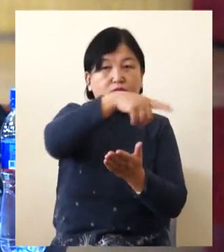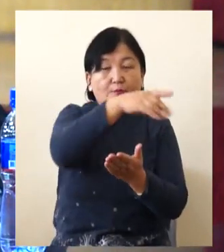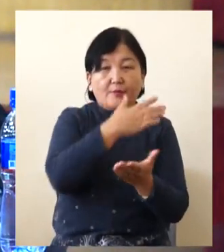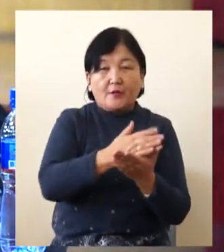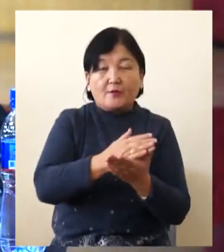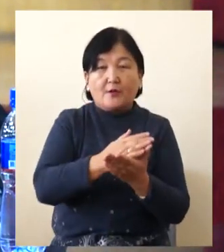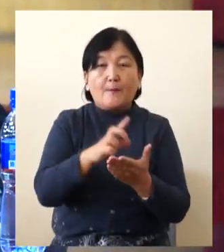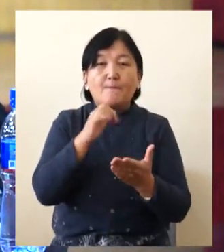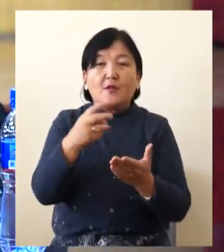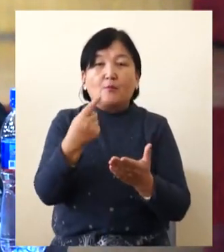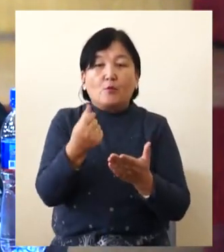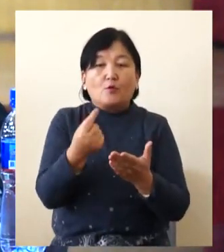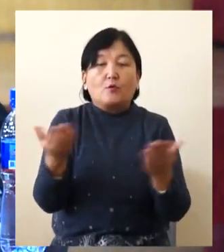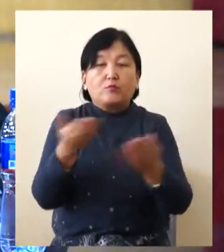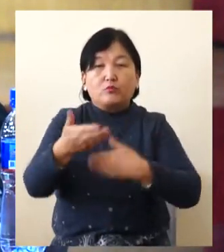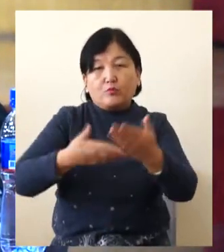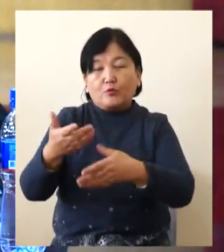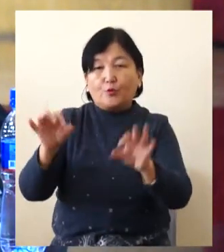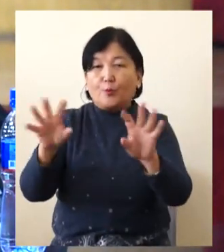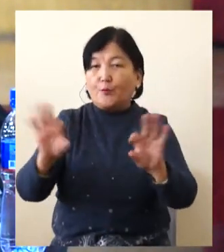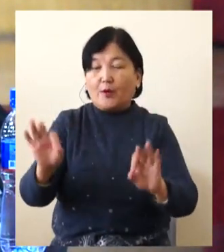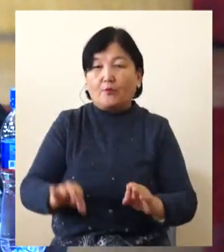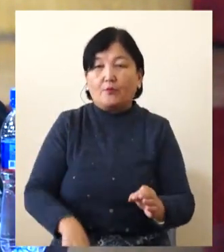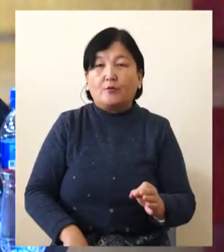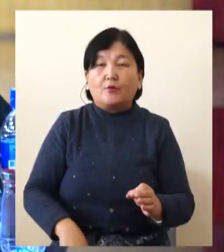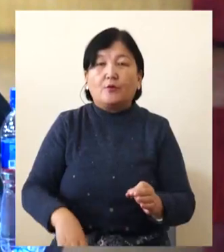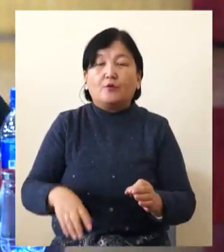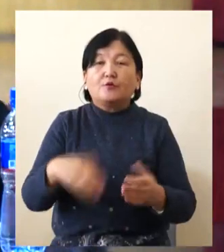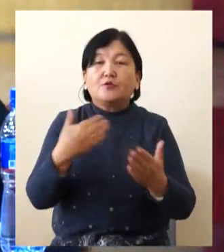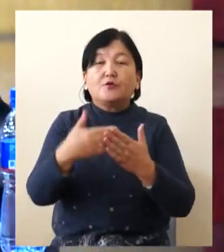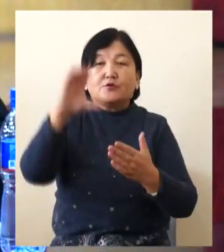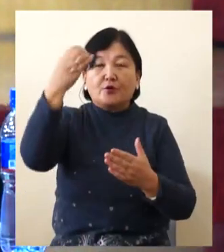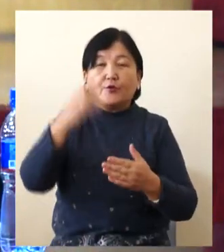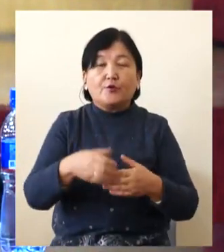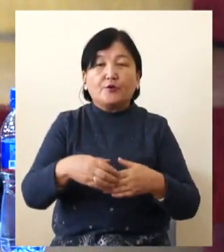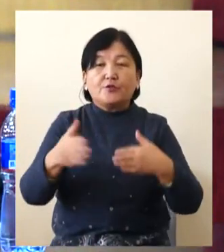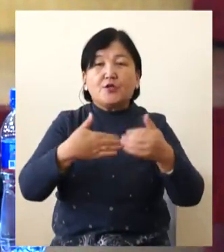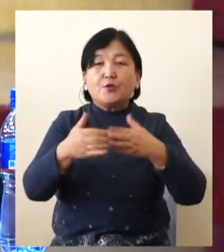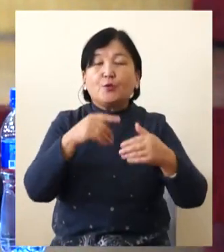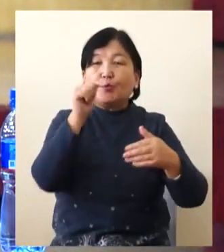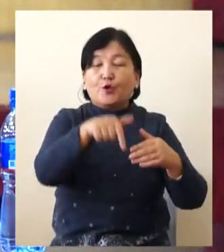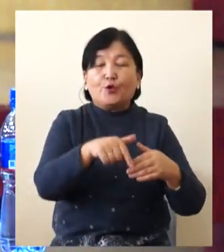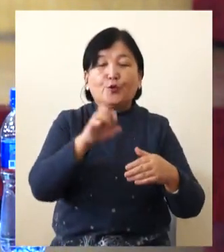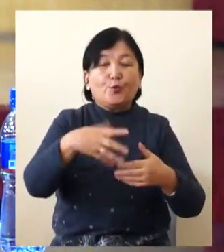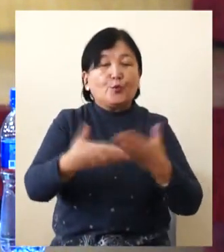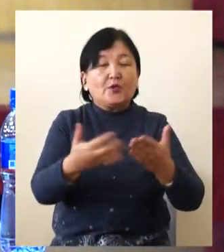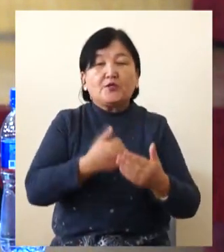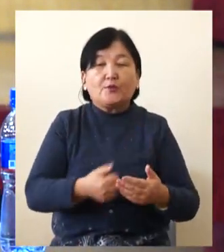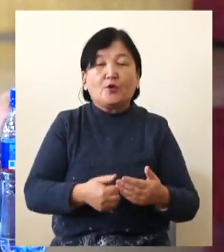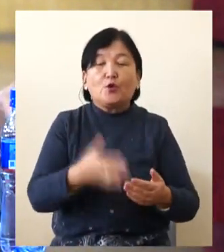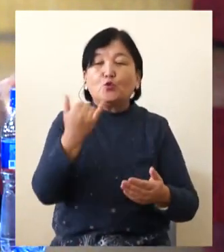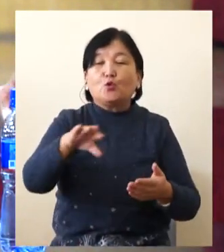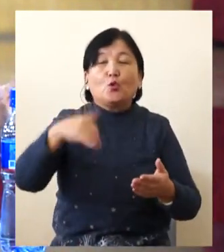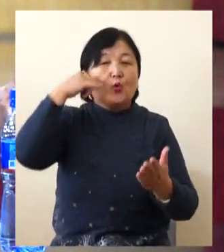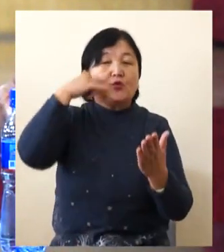бэлэн мөнгөний эдийн засаг алга болж. Одоо та нар очих юм бол Солонгос их төвөрт ороод хүмүүс юм хүмүүс аваад хамгийн сүүлд нэг чи яваад өгч.